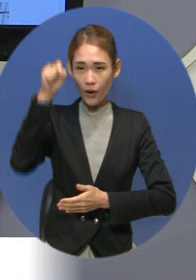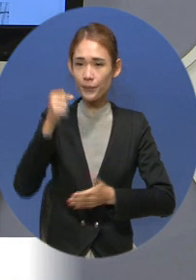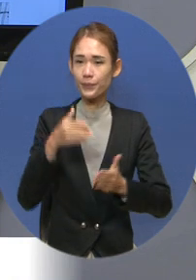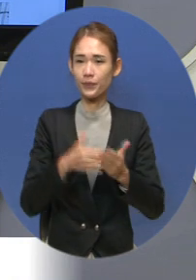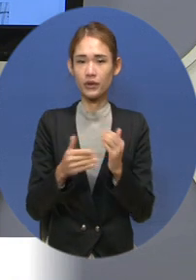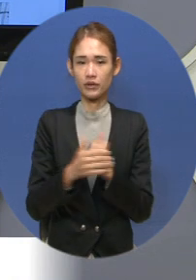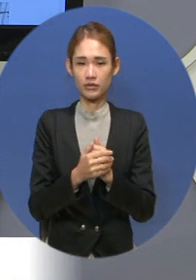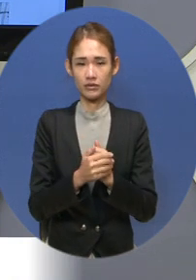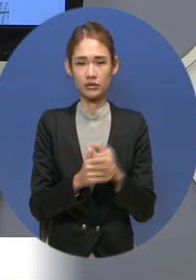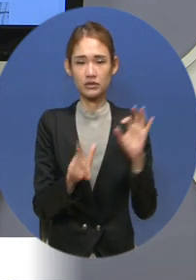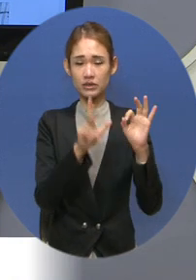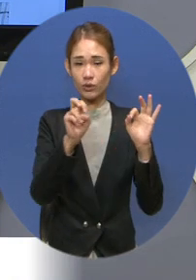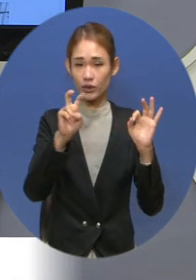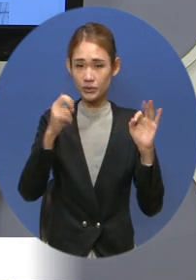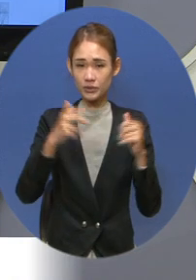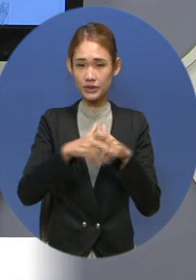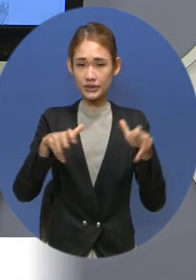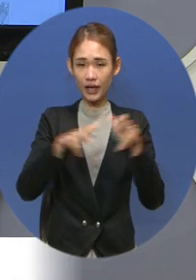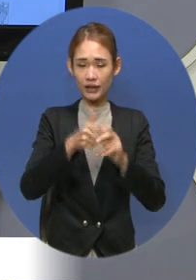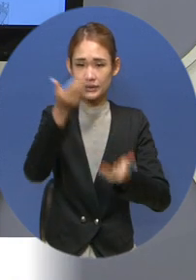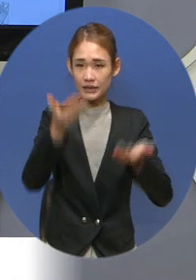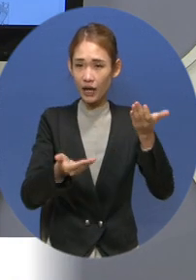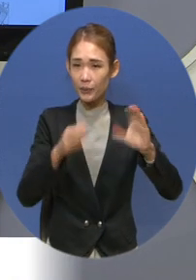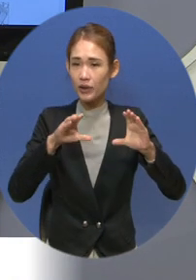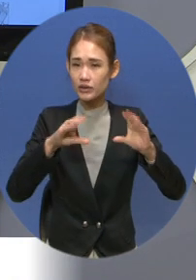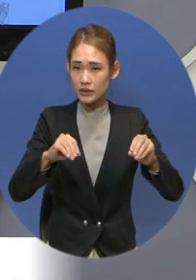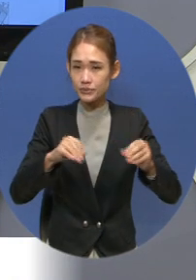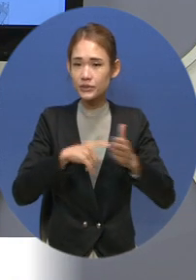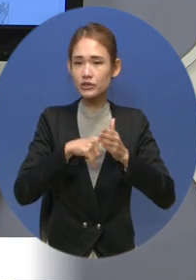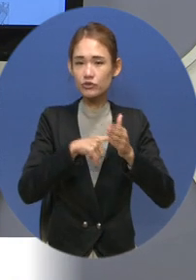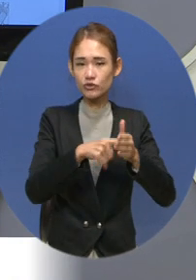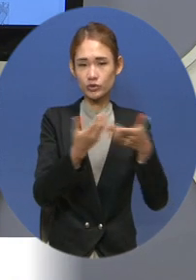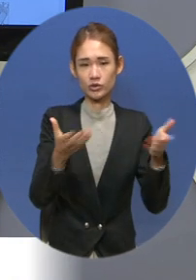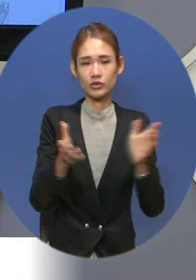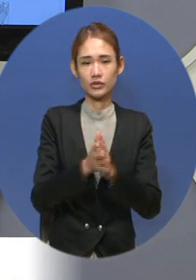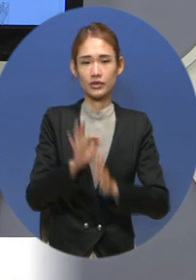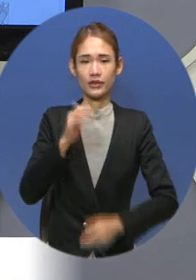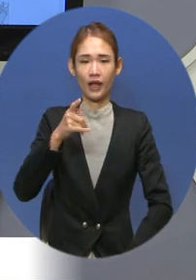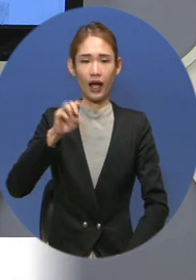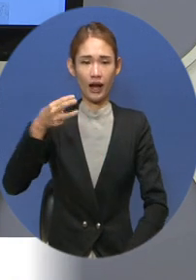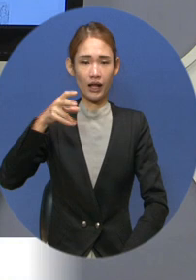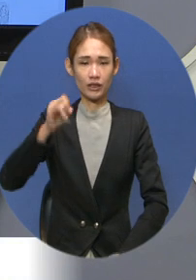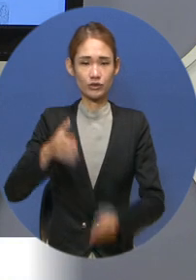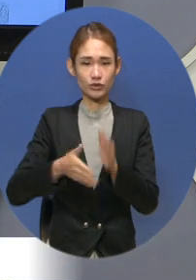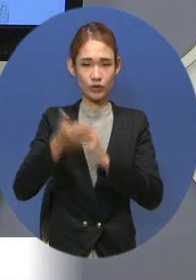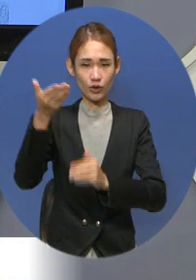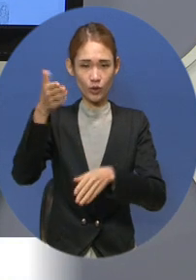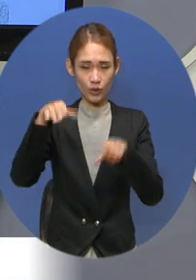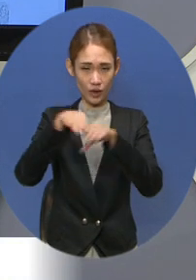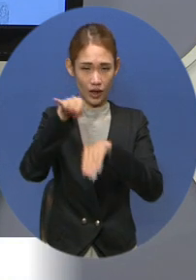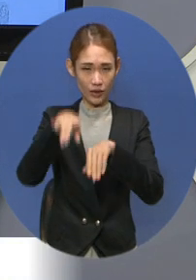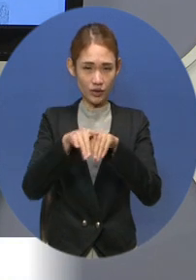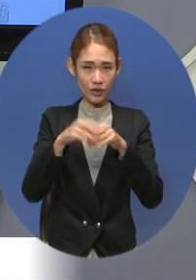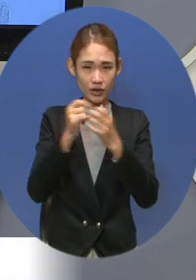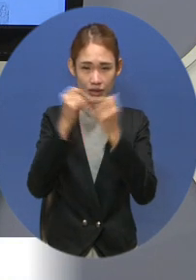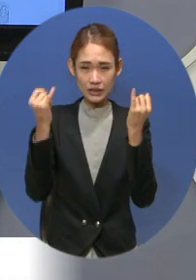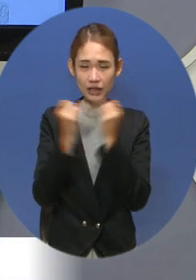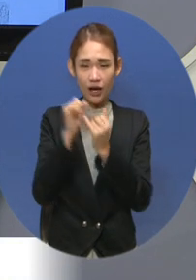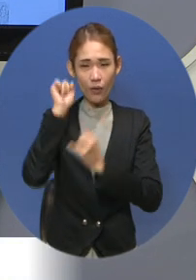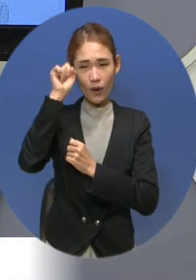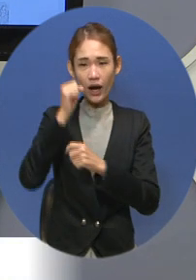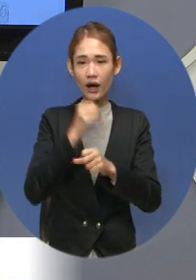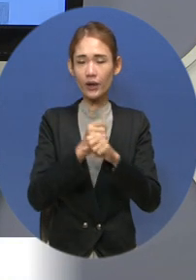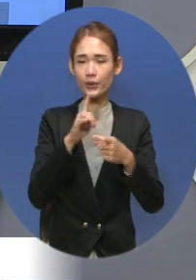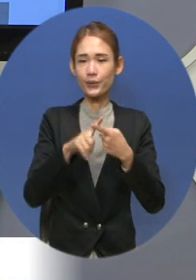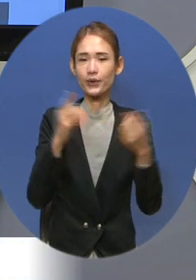26일 장애인 차별 금지 추진 연대는 나라 키움 저동 빌딩 앞에서 기자회견을 열고 해당 사건에 대해